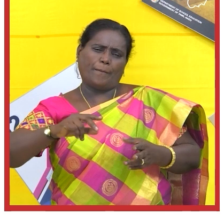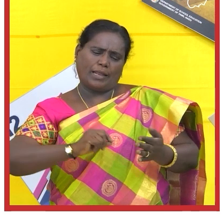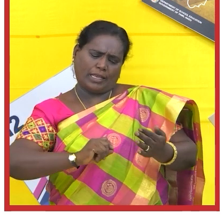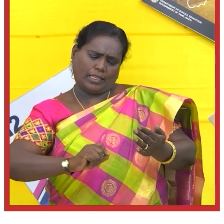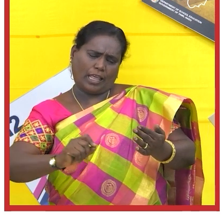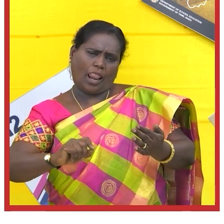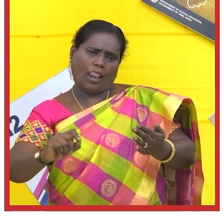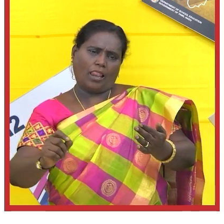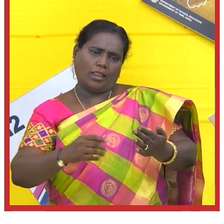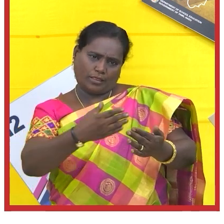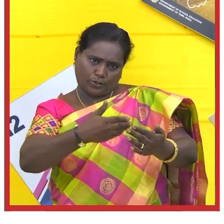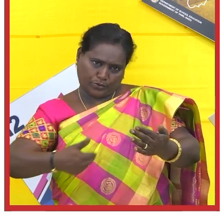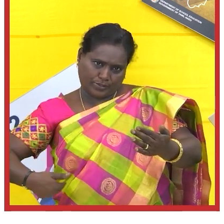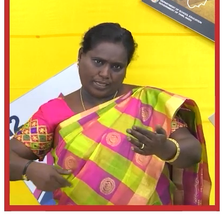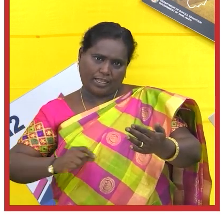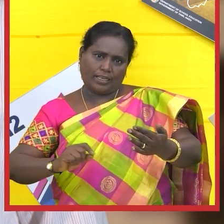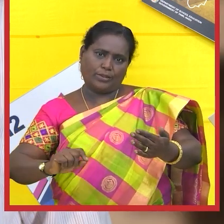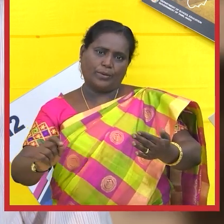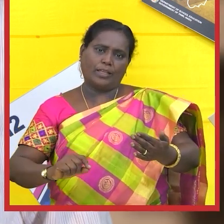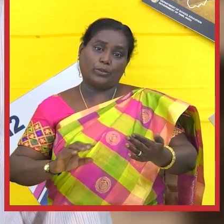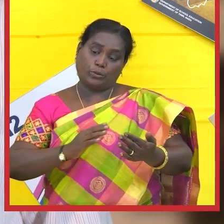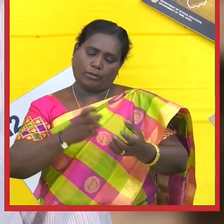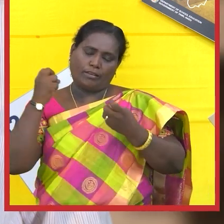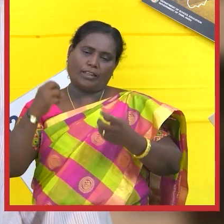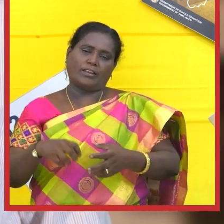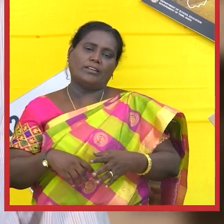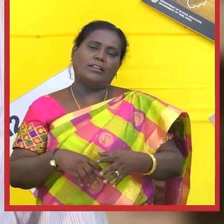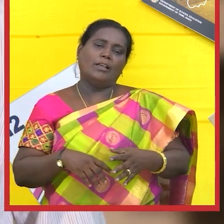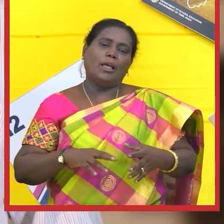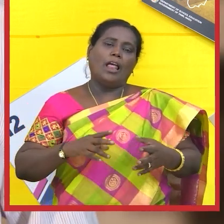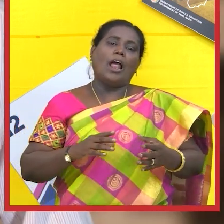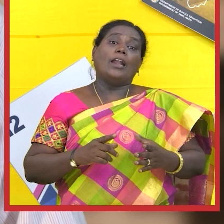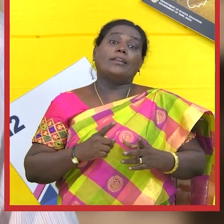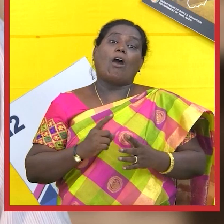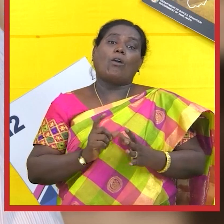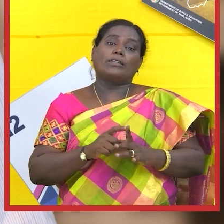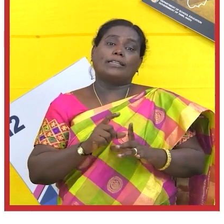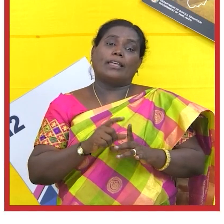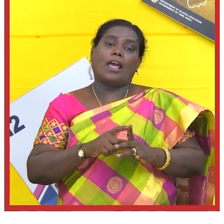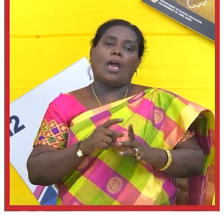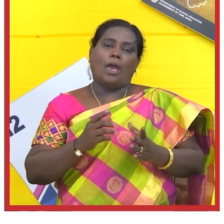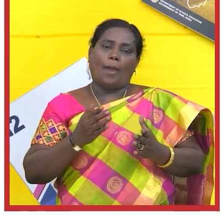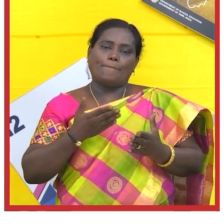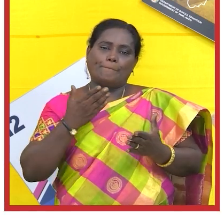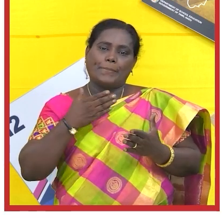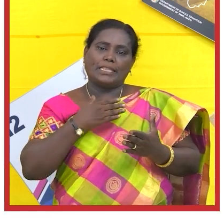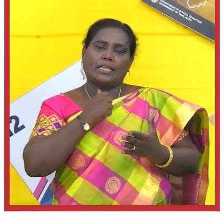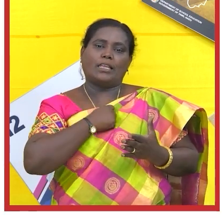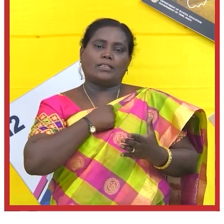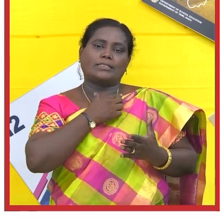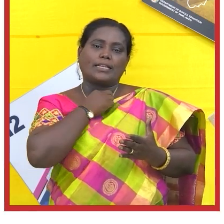இதழ்களையும் பெரியார் அவர்கள் தொடங்கினார்கள். அதேபோல் டாக்டர் அம்பேத்கர் அவர்கள் எழுதிய சாதி